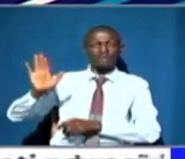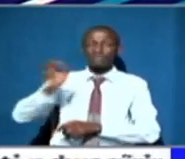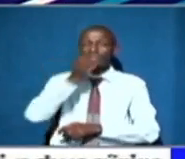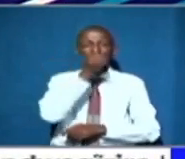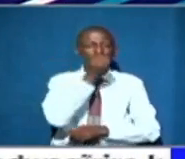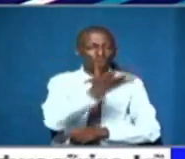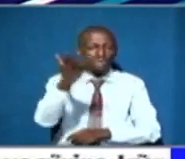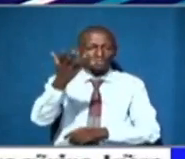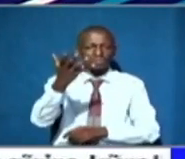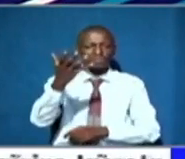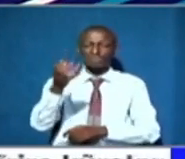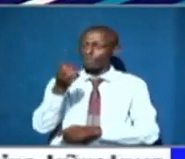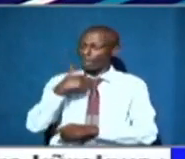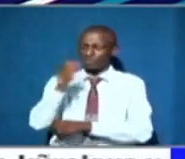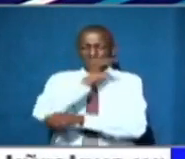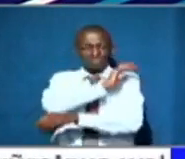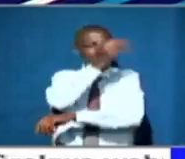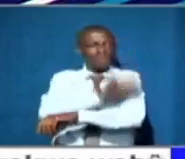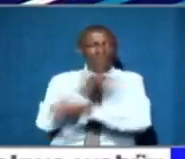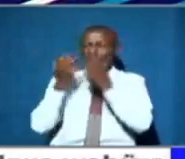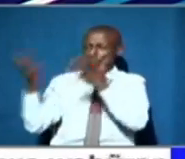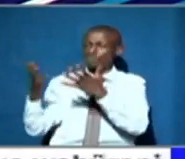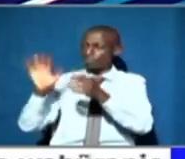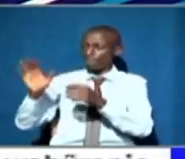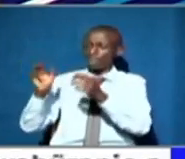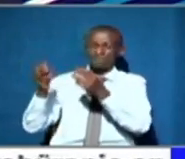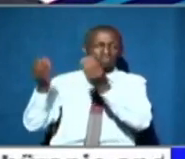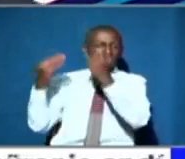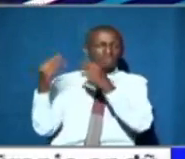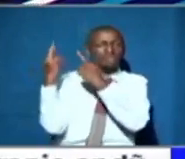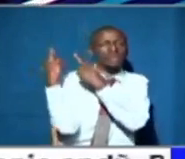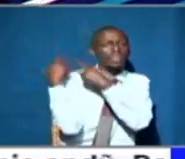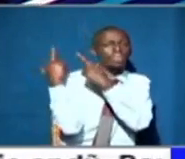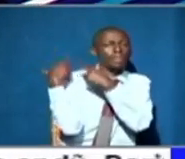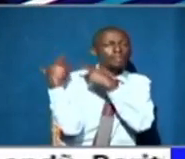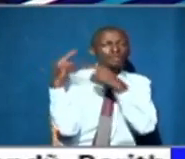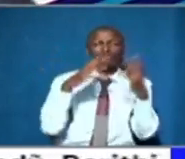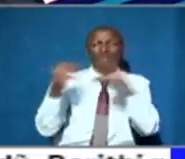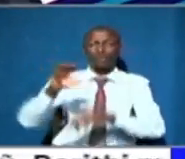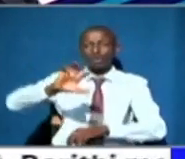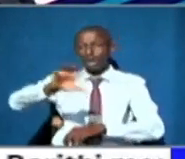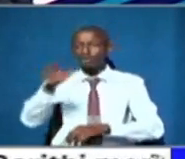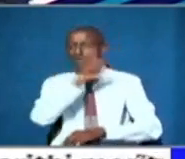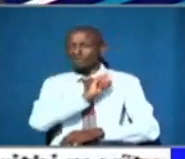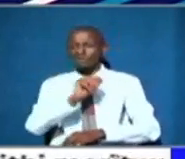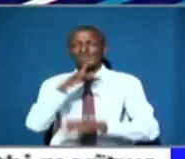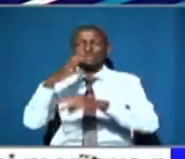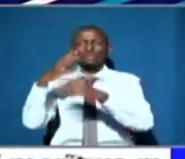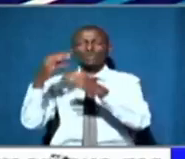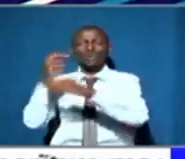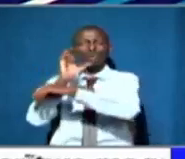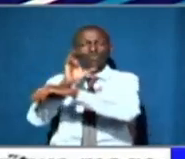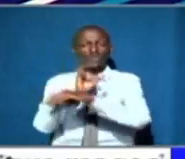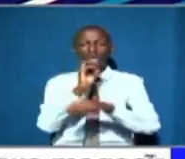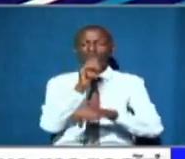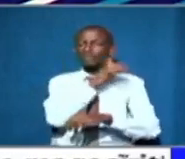ri twina hinya wa kumwira tondu ni ithwe ahete maguru ni turahota kuingira theini wa county ni turahota kuingira makanithaini maitu ni